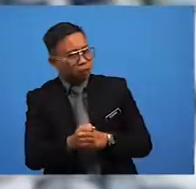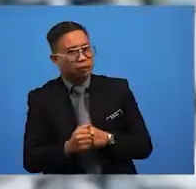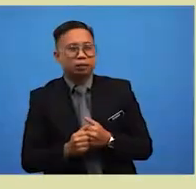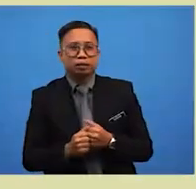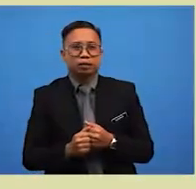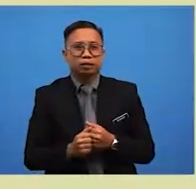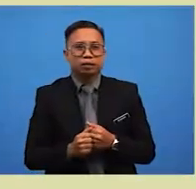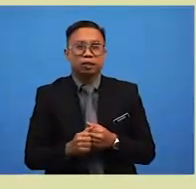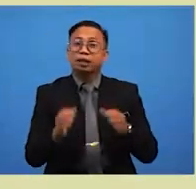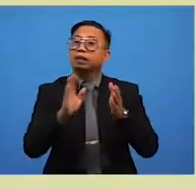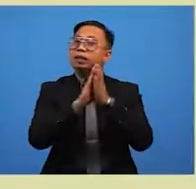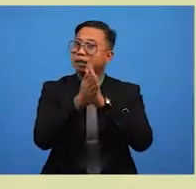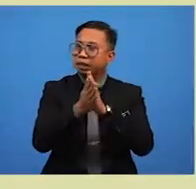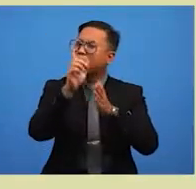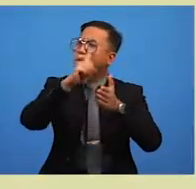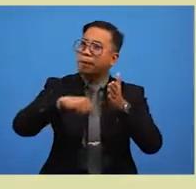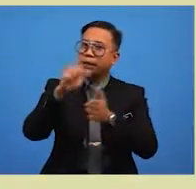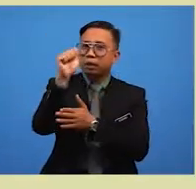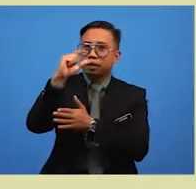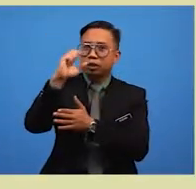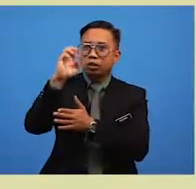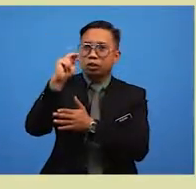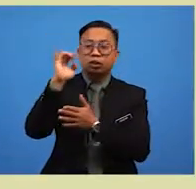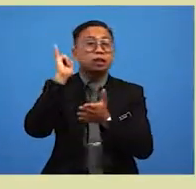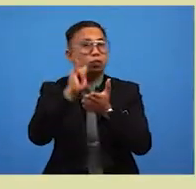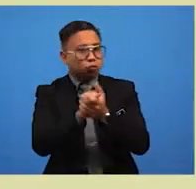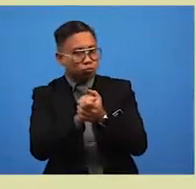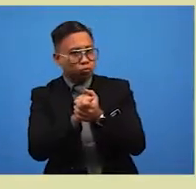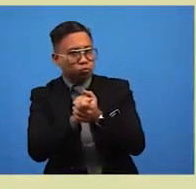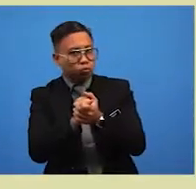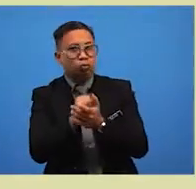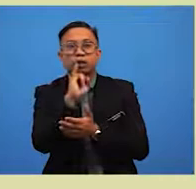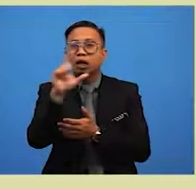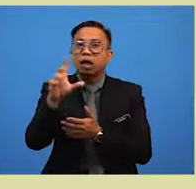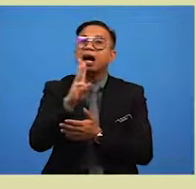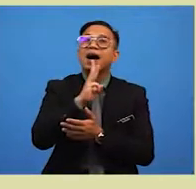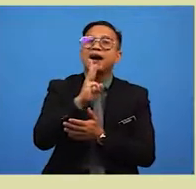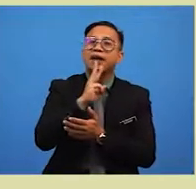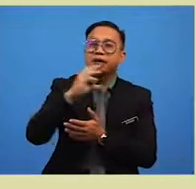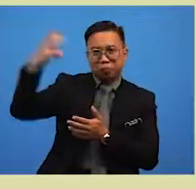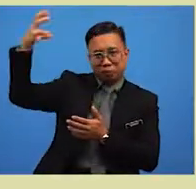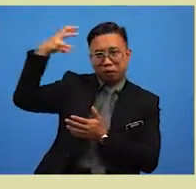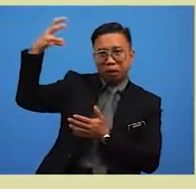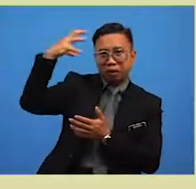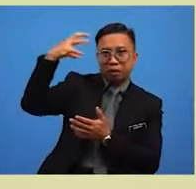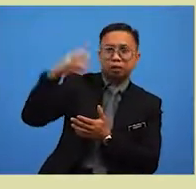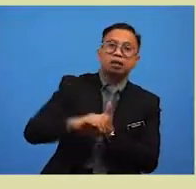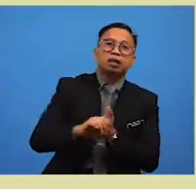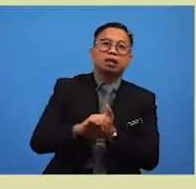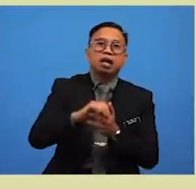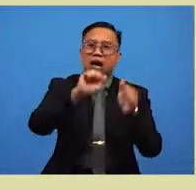Bukan. Jadi, apakah ejen tersebut? Ejen itu adalah air, cahaya matahari,